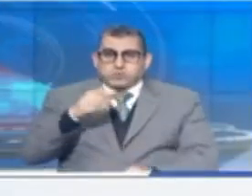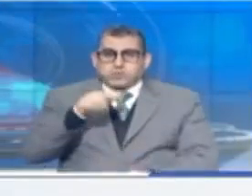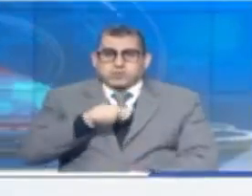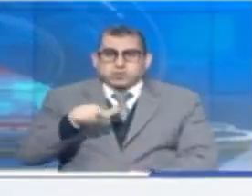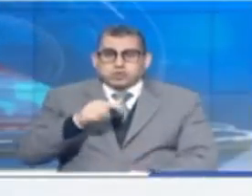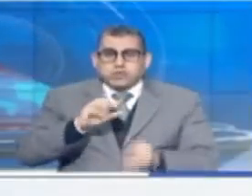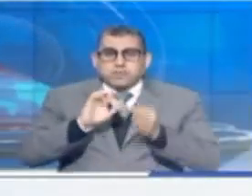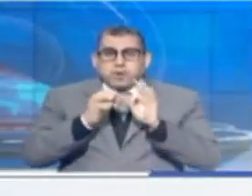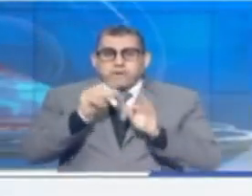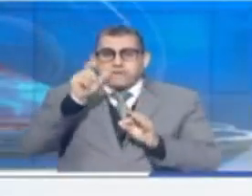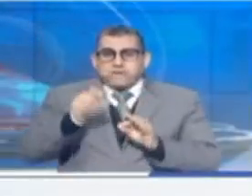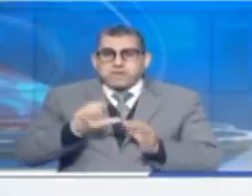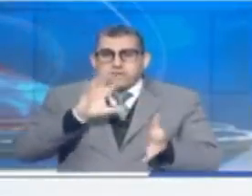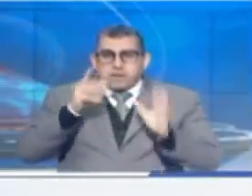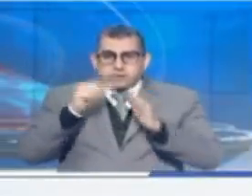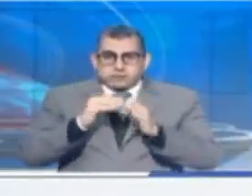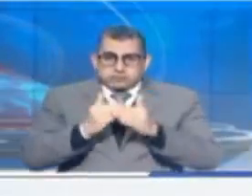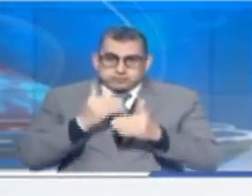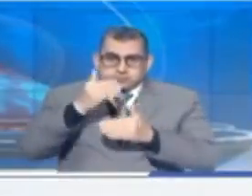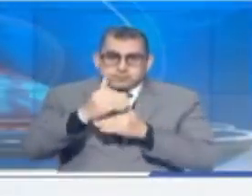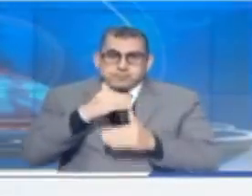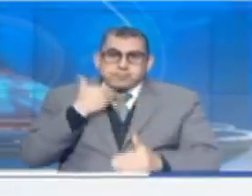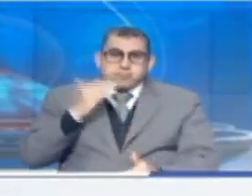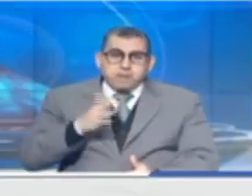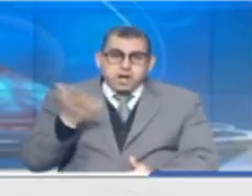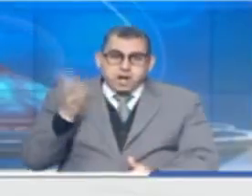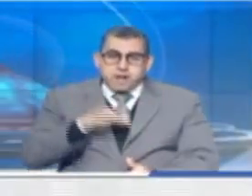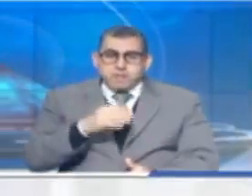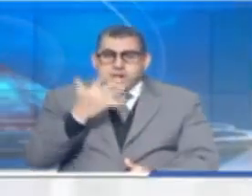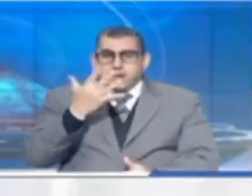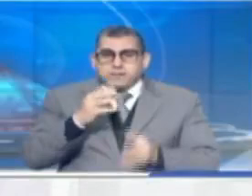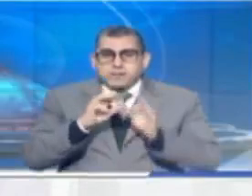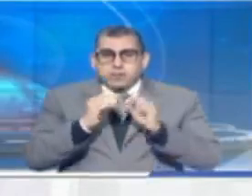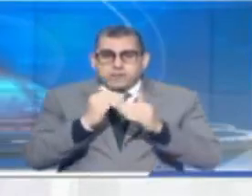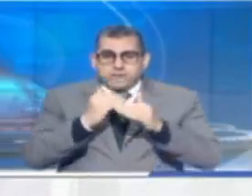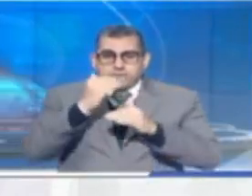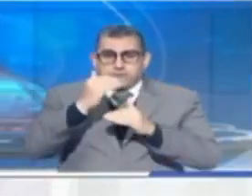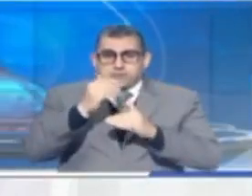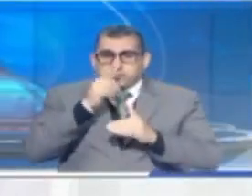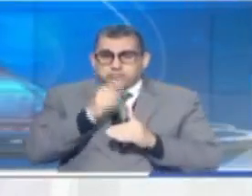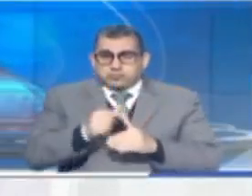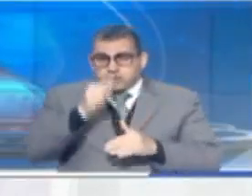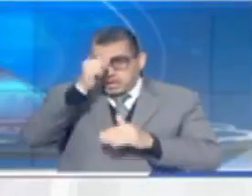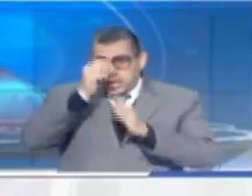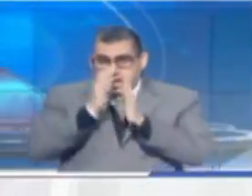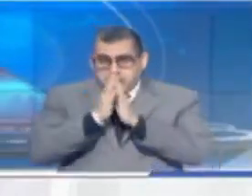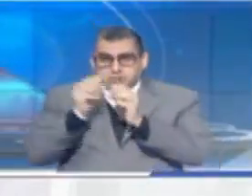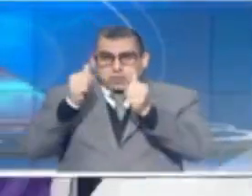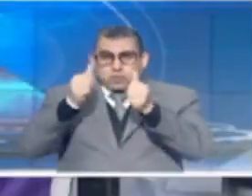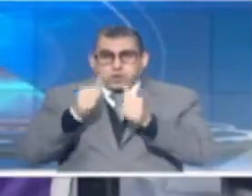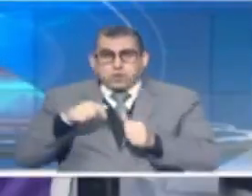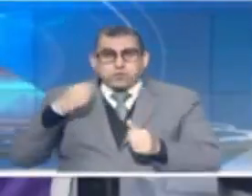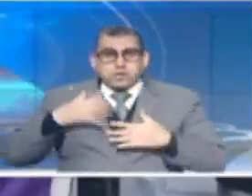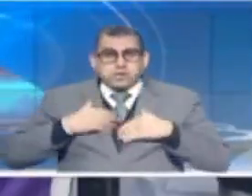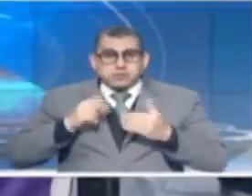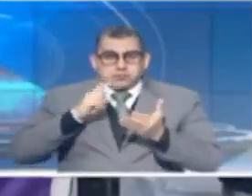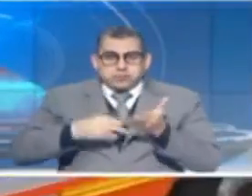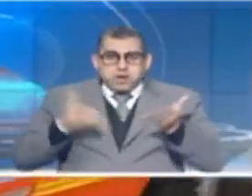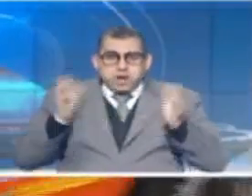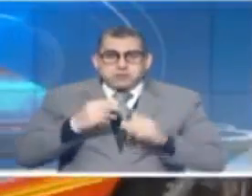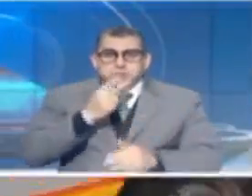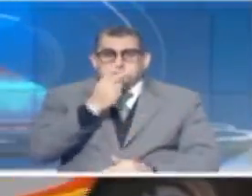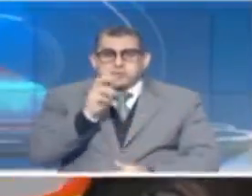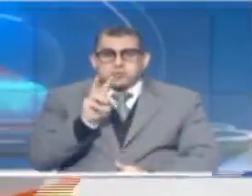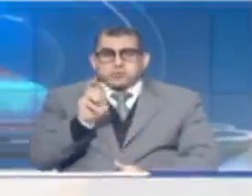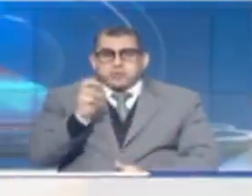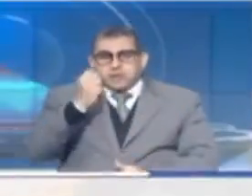326 مليون، بينما تخطت حصيلة الوفيات حاجز 5 ملايين. وفي الهند، أعلنت وزارة الصحة تسجيل أكثر من